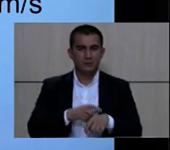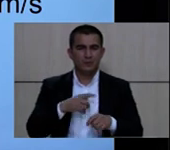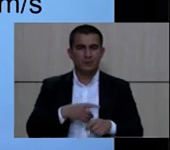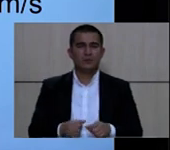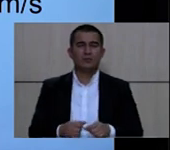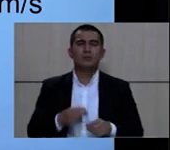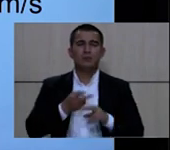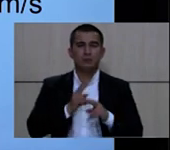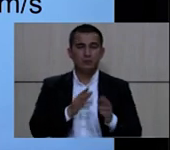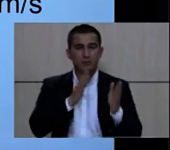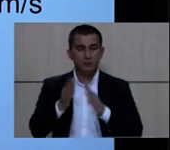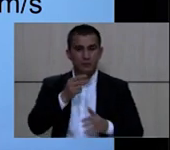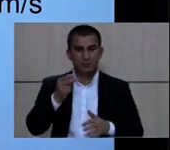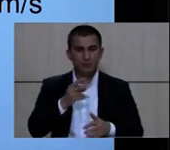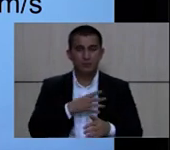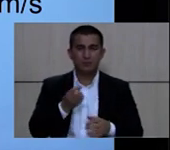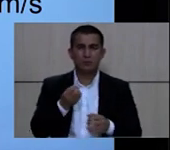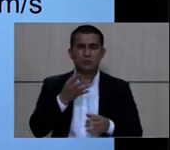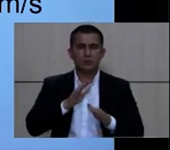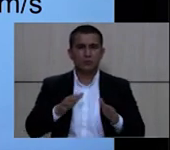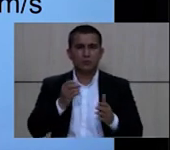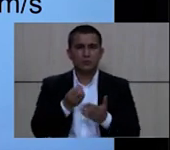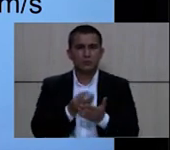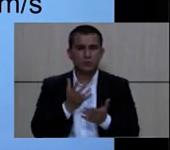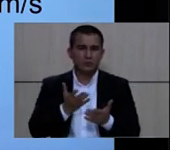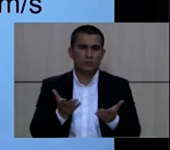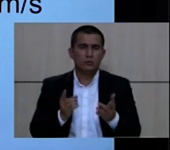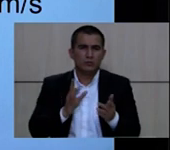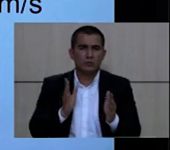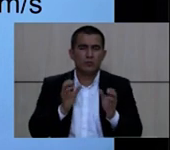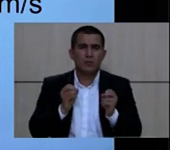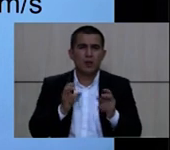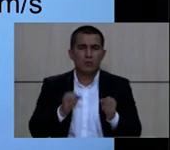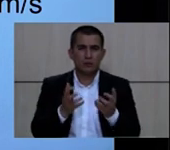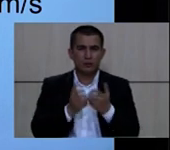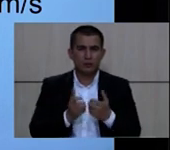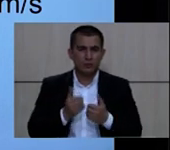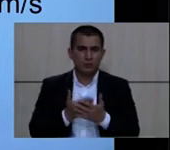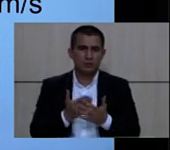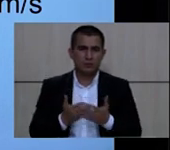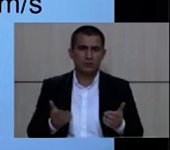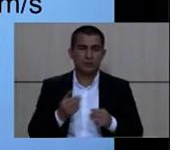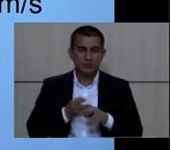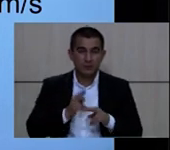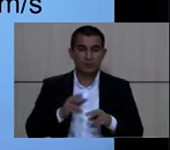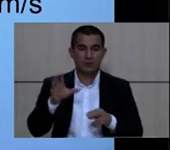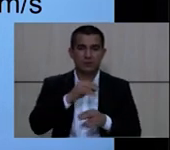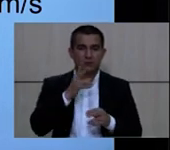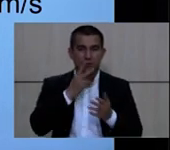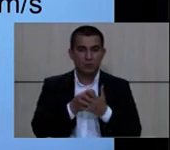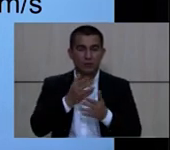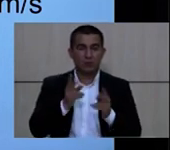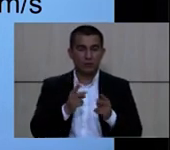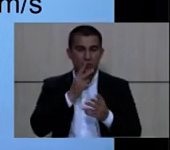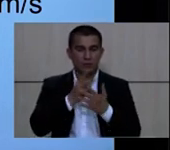Barobar natijamiz qancha bo'ladi aziz o'quvchilar? Barakalla, 3000 kg ko'paytirilgan metr taqsim sekundga teng